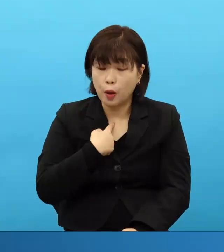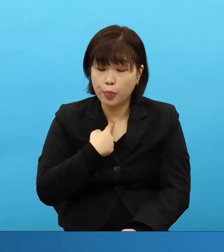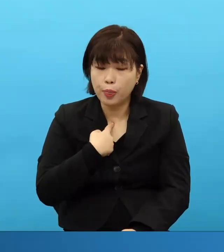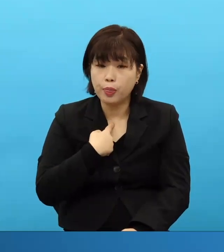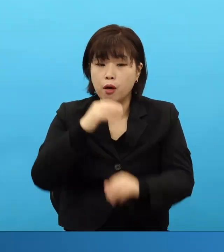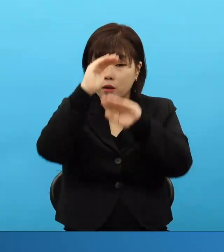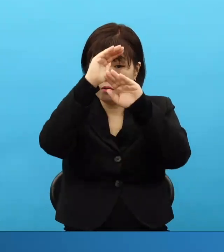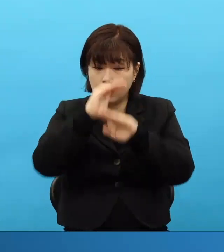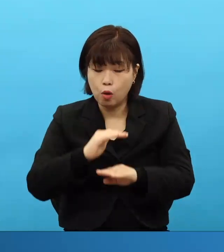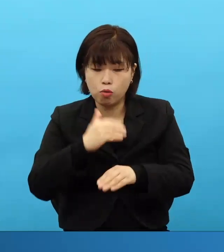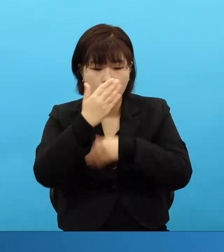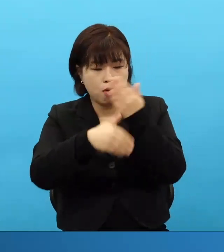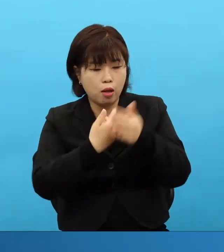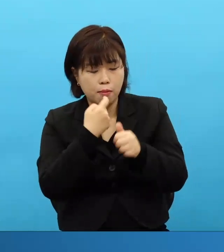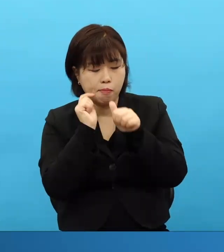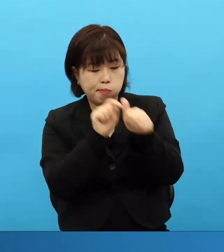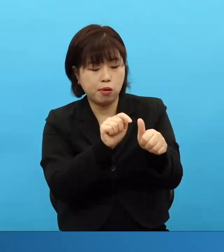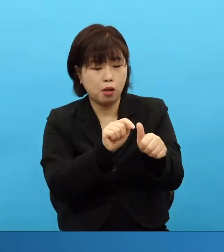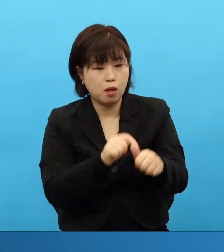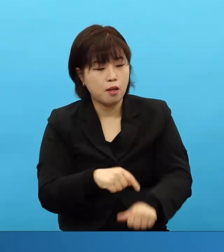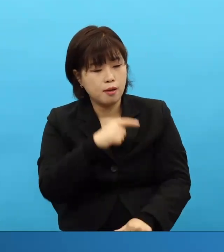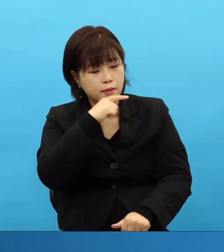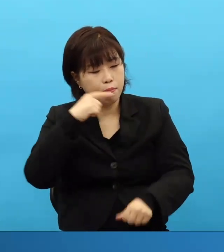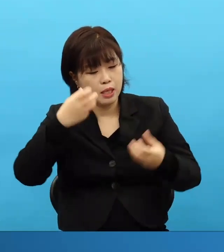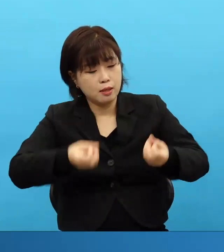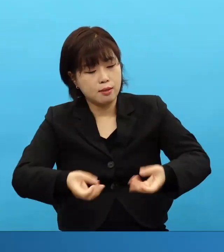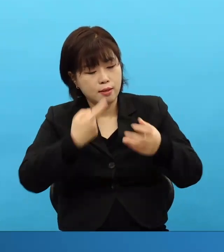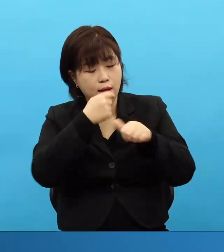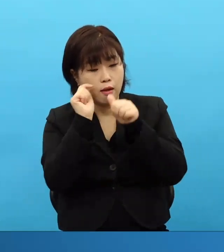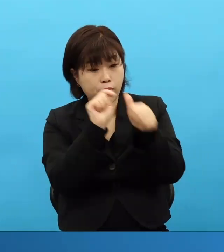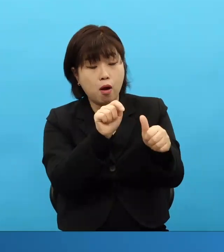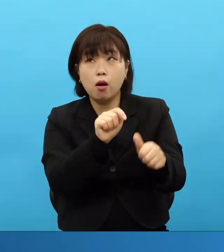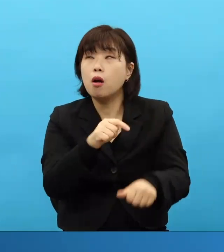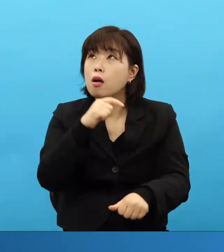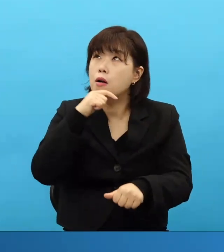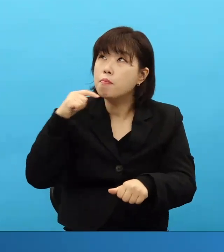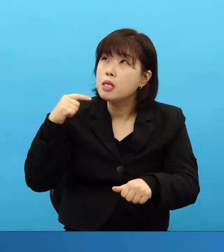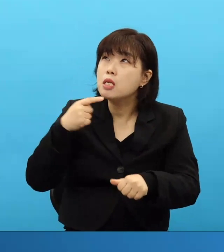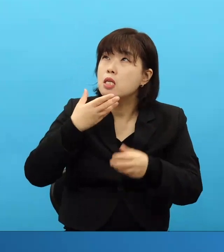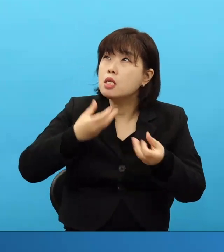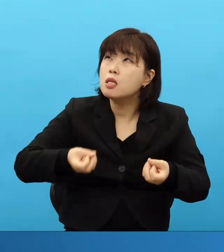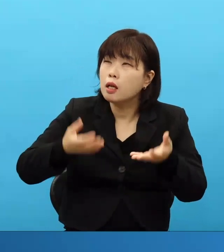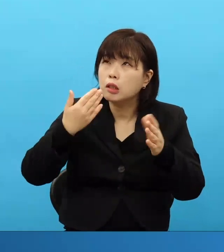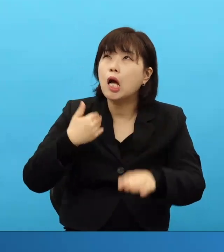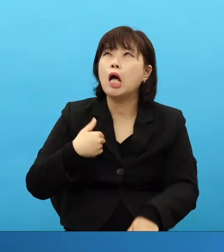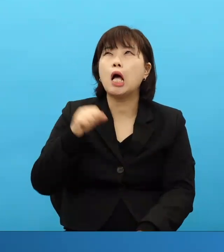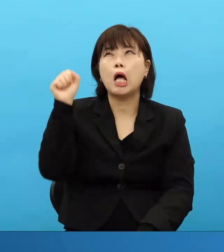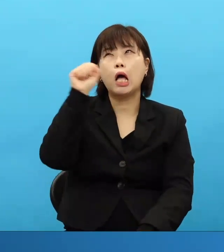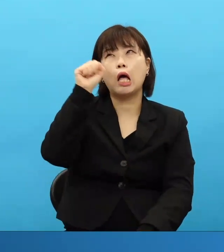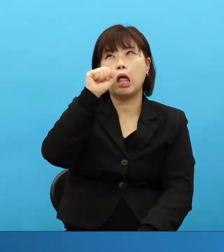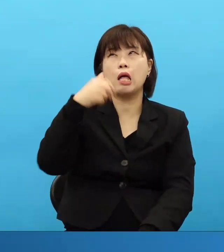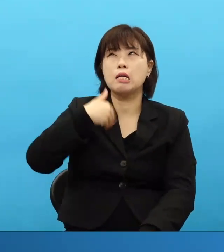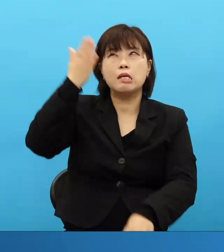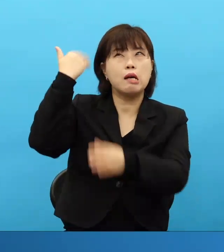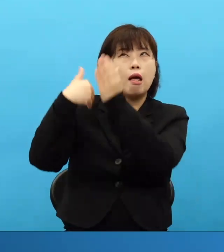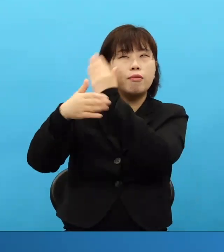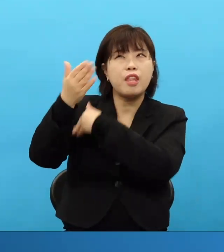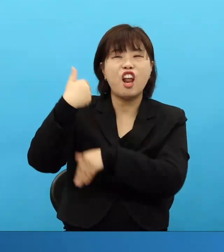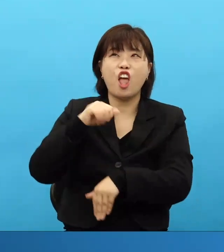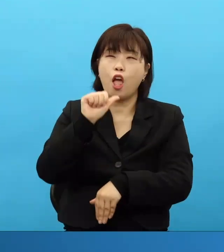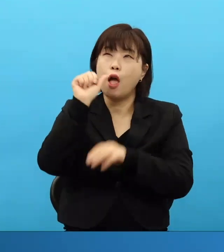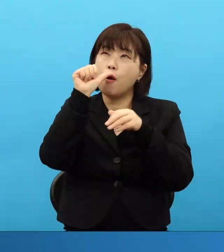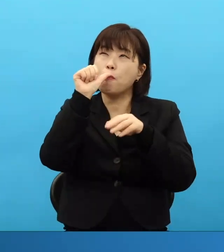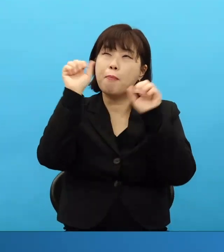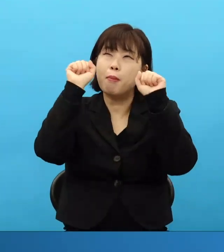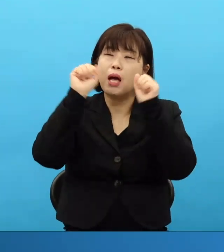피제사가 뭔지 모세는 알아듣습니다. Moses understood what the blood sacrifice 이래서 was. 출애굽이라는 어마어마한 역사가 벌어집니다. And that's why the amazing works of